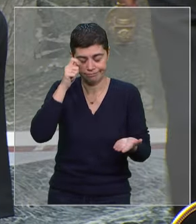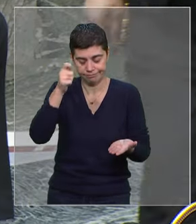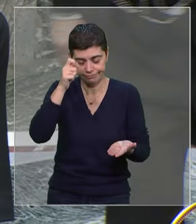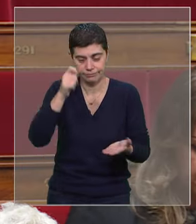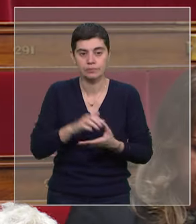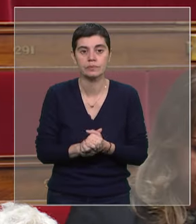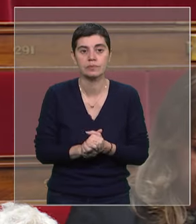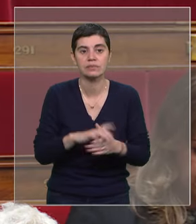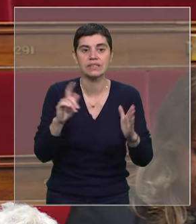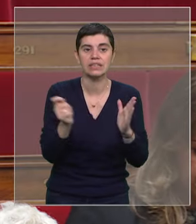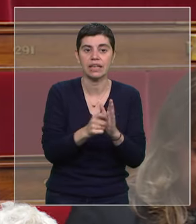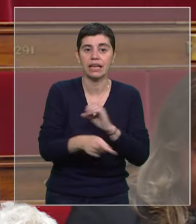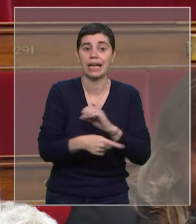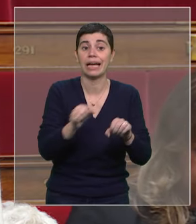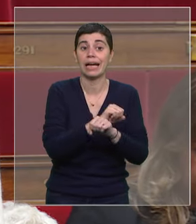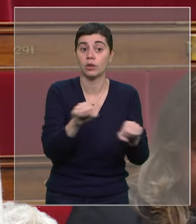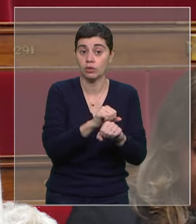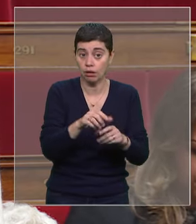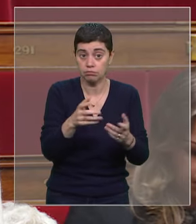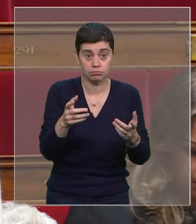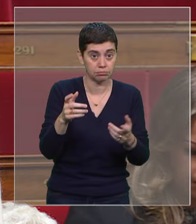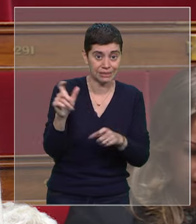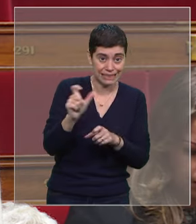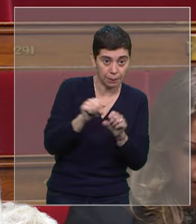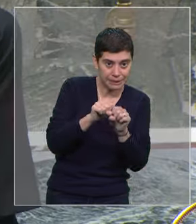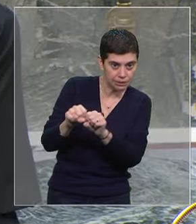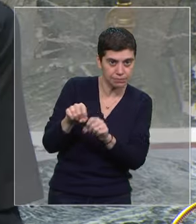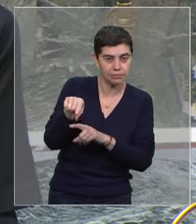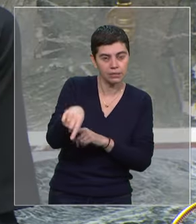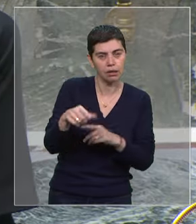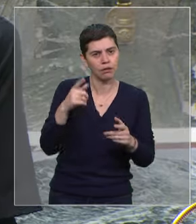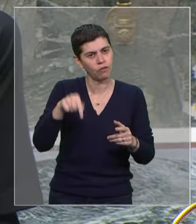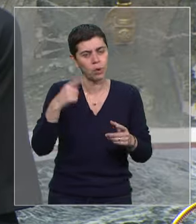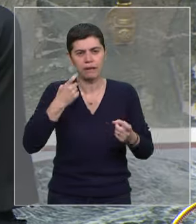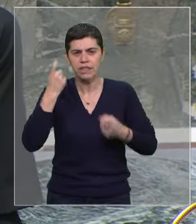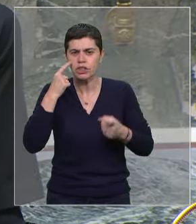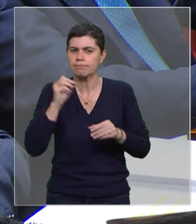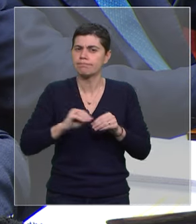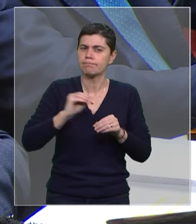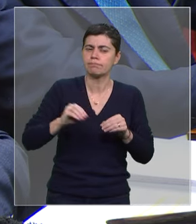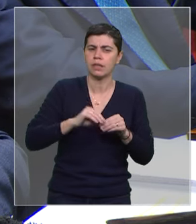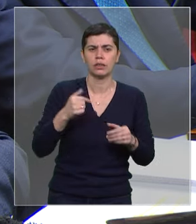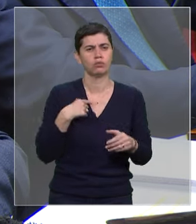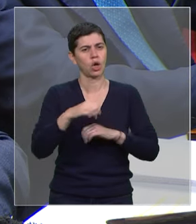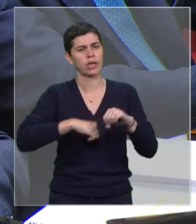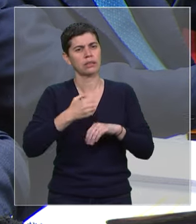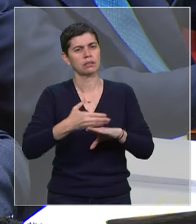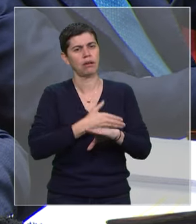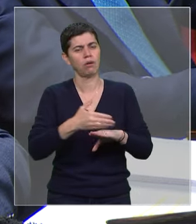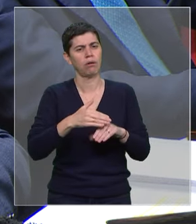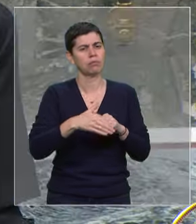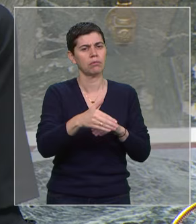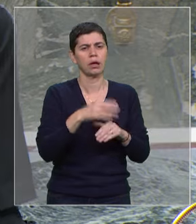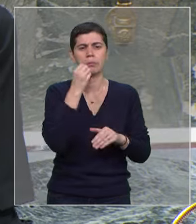il y a un attentat, quand il y a un attentat islamiste, il y a toujours à se poser des questions pour savoir si nous avons bien fait. Et aucune question